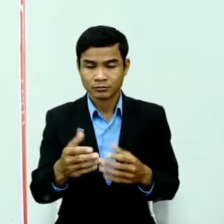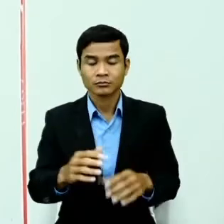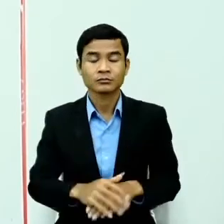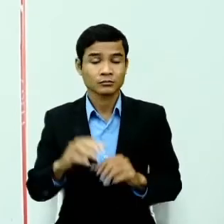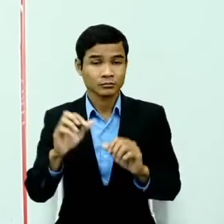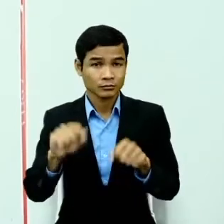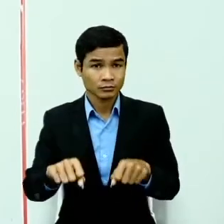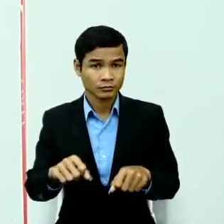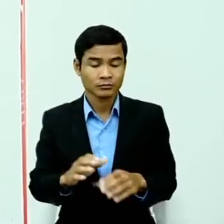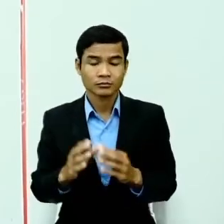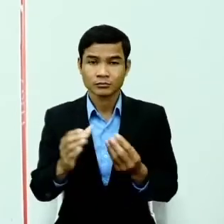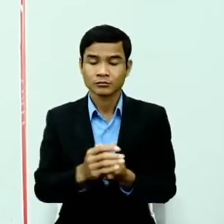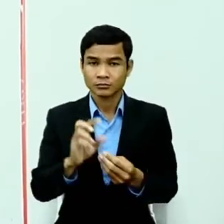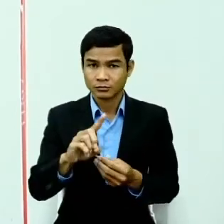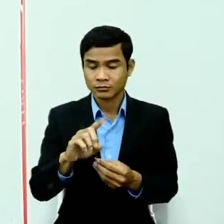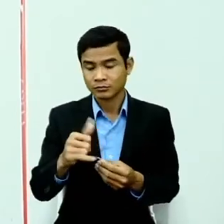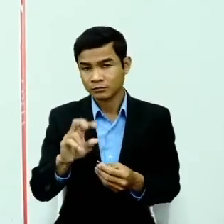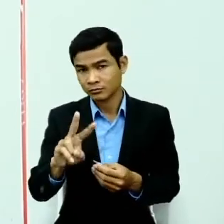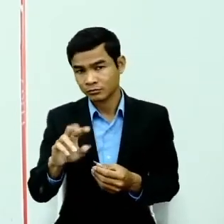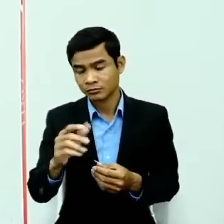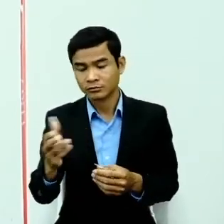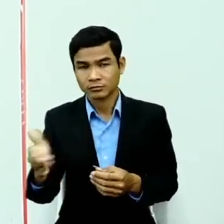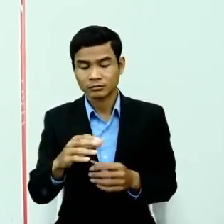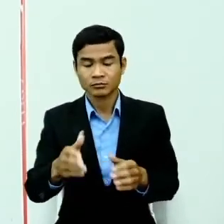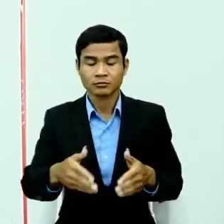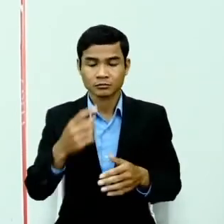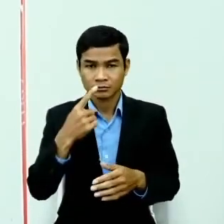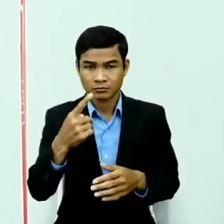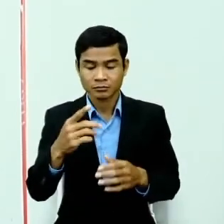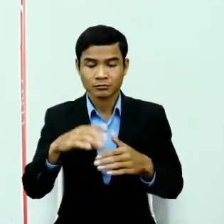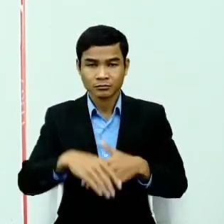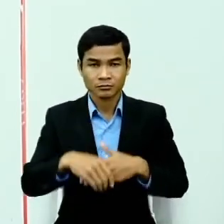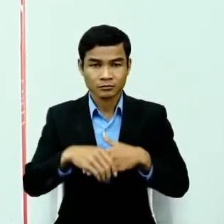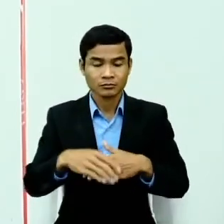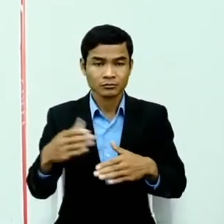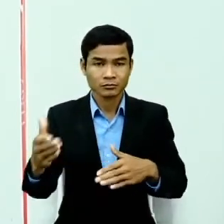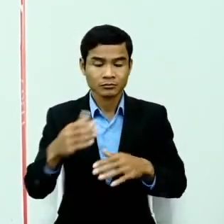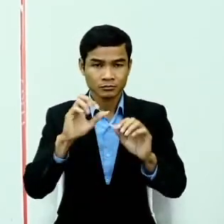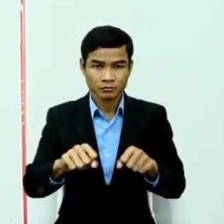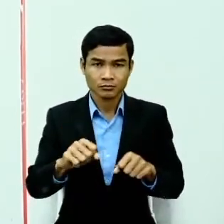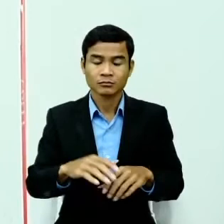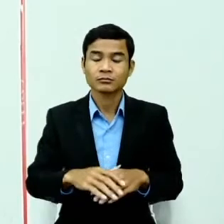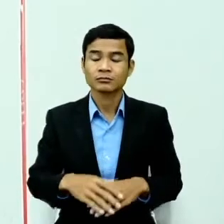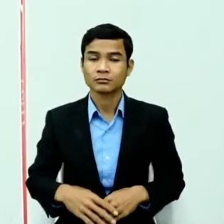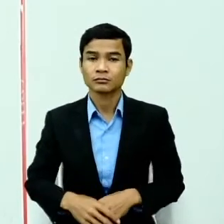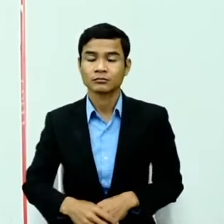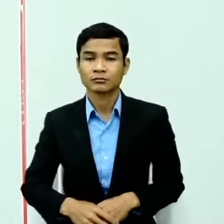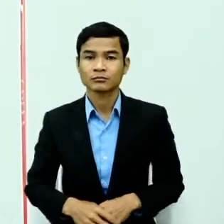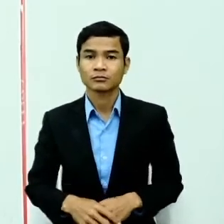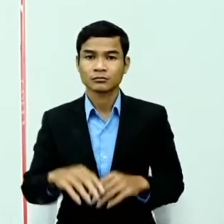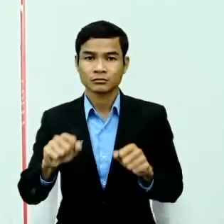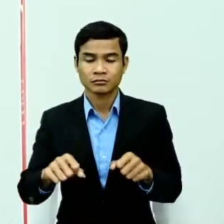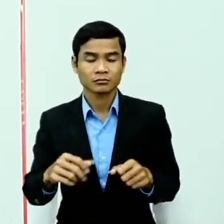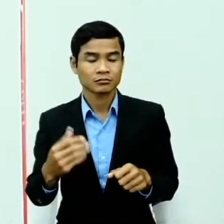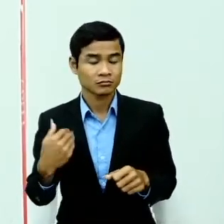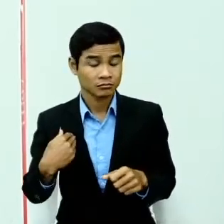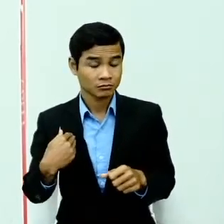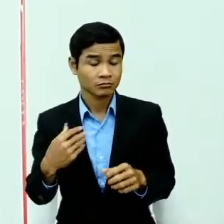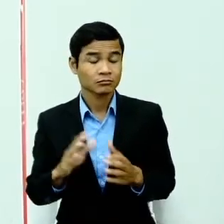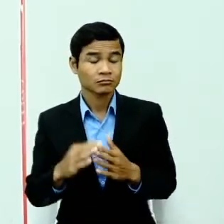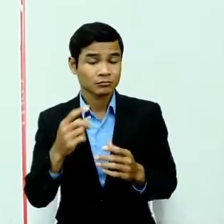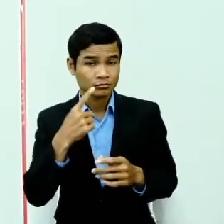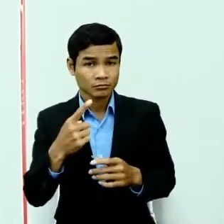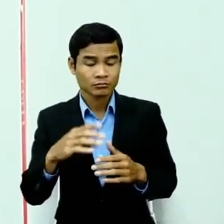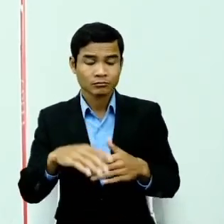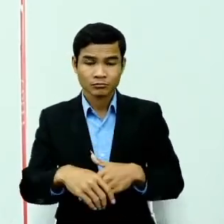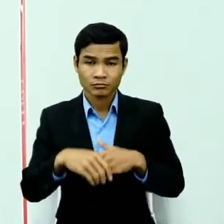chà ban chấm nốt mũi chấm nốt tư hai dương ban prap mật phe dương từ bình từ mở cái con chà ban prap